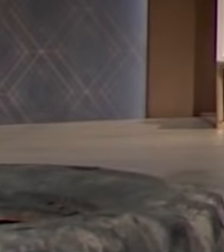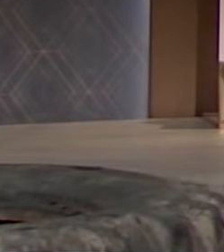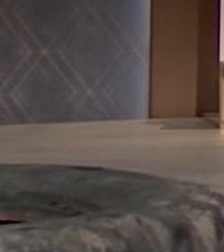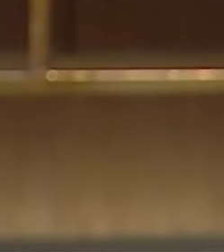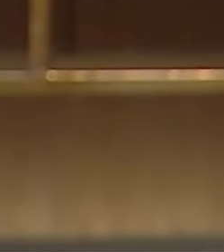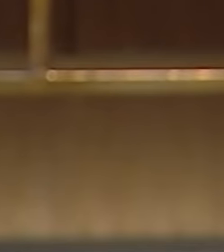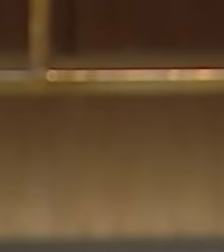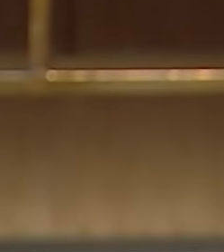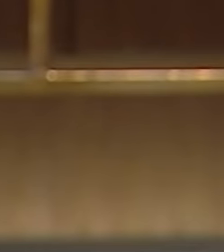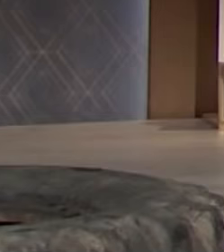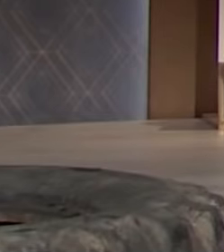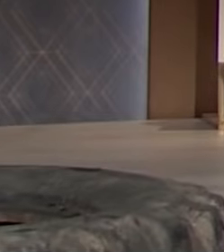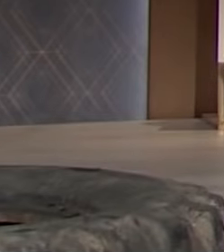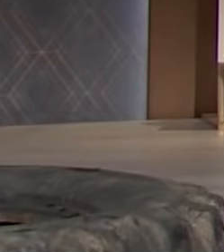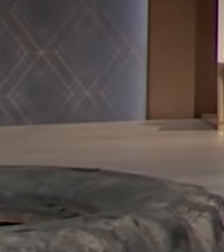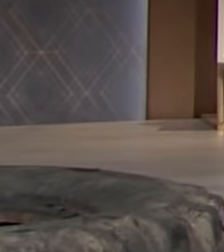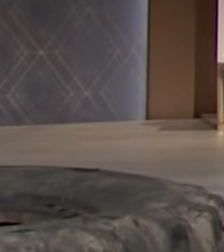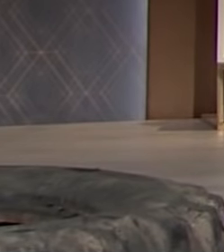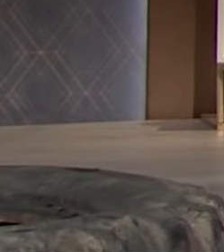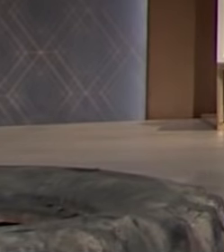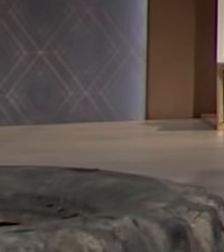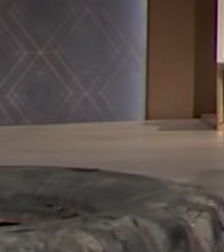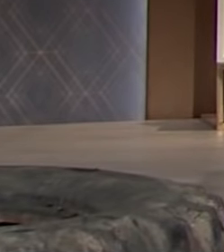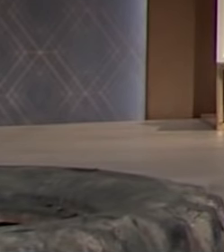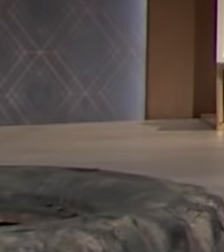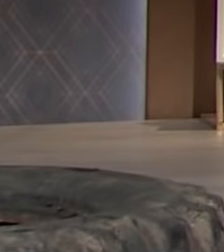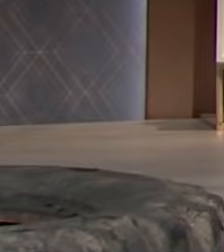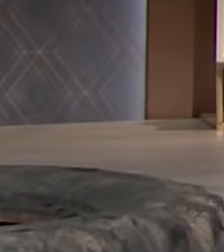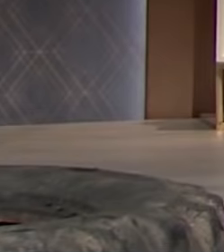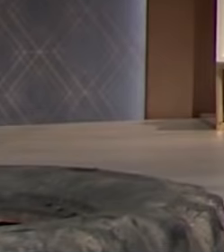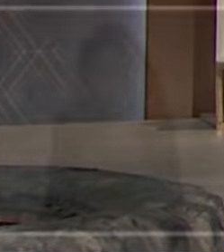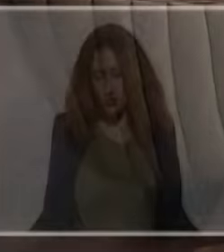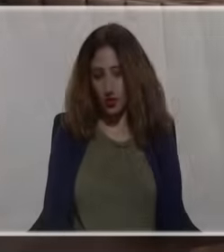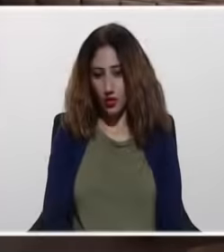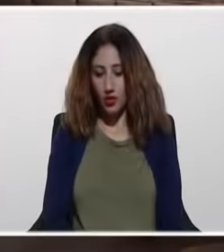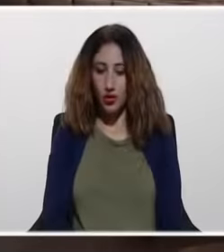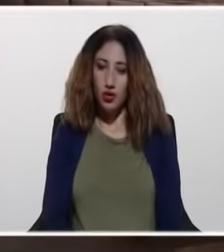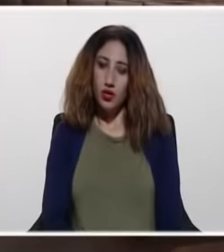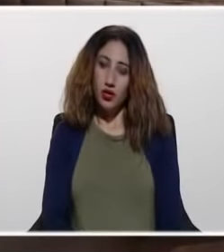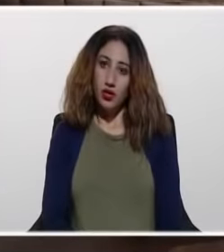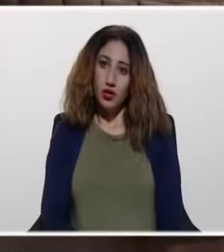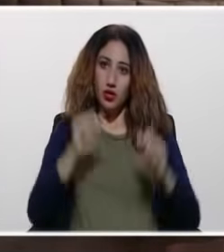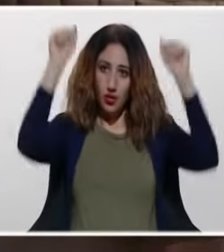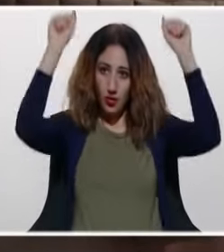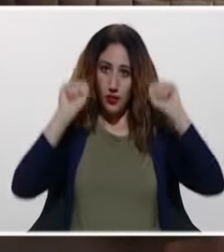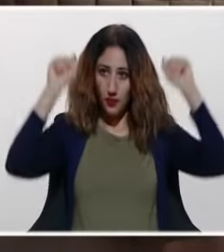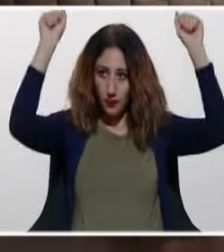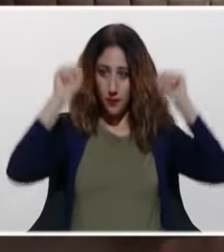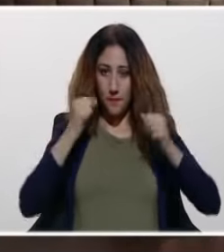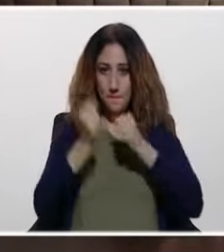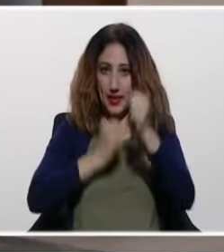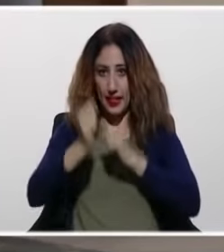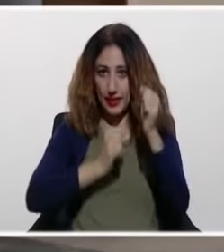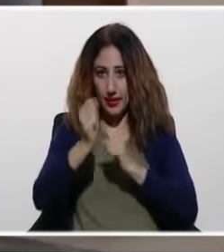بتمرن بيها يعني. وبتجري بيها؟ اه بجري بيها، بلعب بيها سكوات مثلا كده. بلعب بيها طعن، بجري بيها